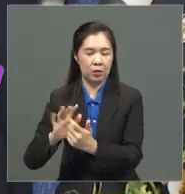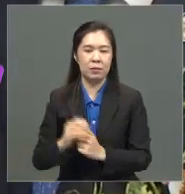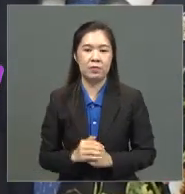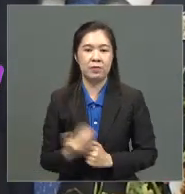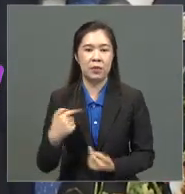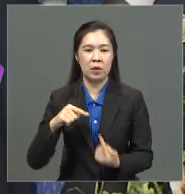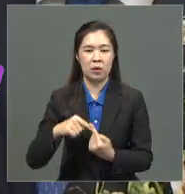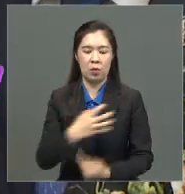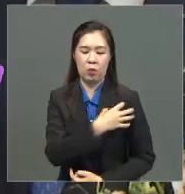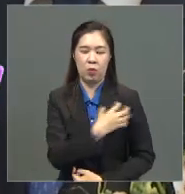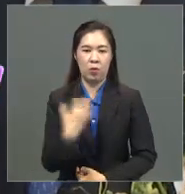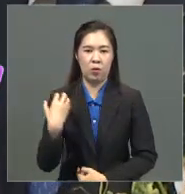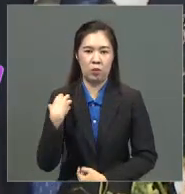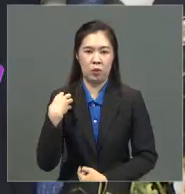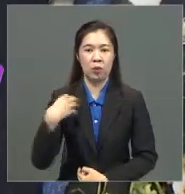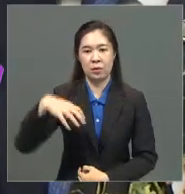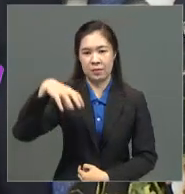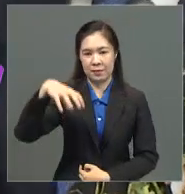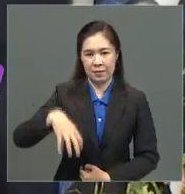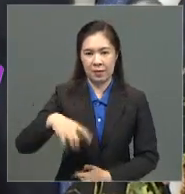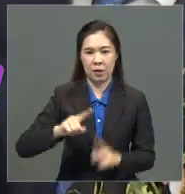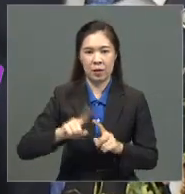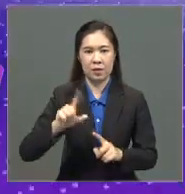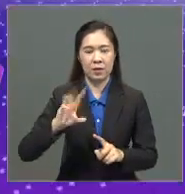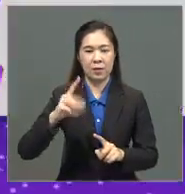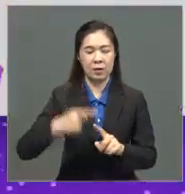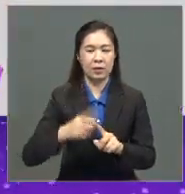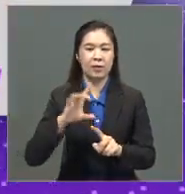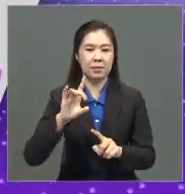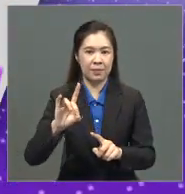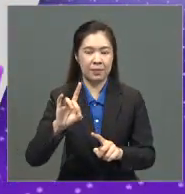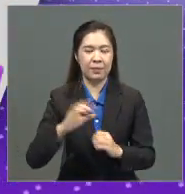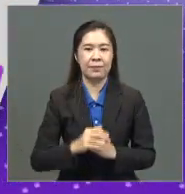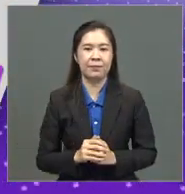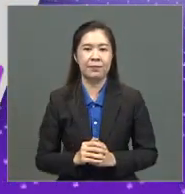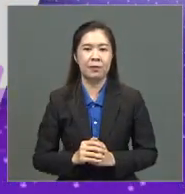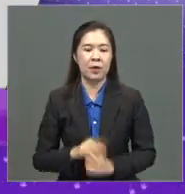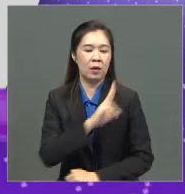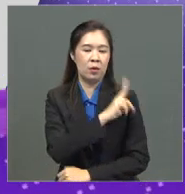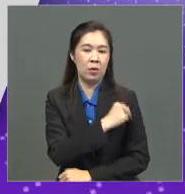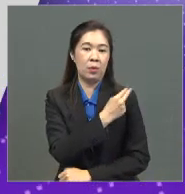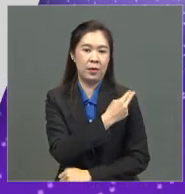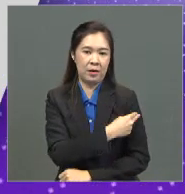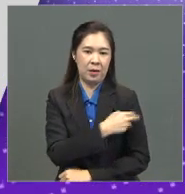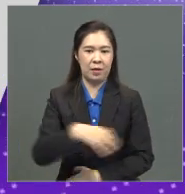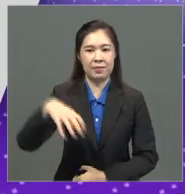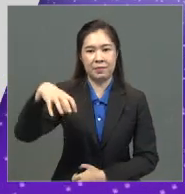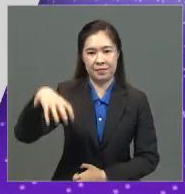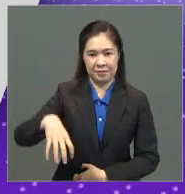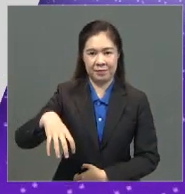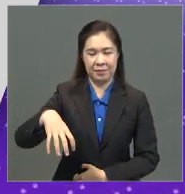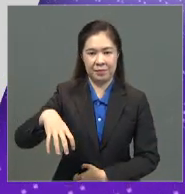านจากสถานเอกอักราชทุกรุงริยาตเมอวนท 26 สงหาคมได้รับแ้งจากโรงพยาบาล Jubail Government